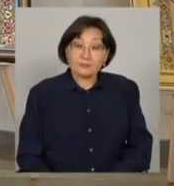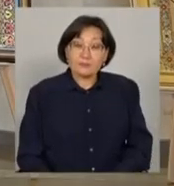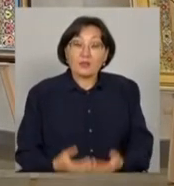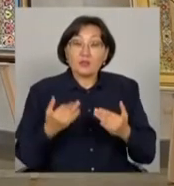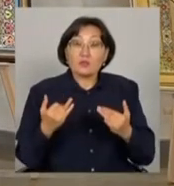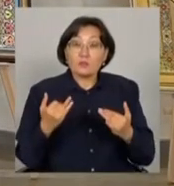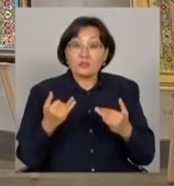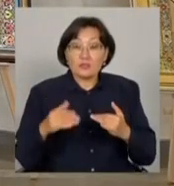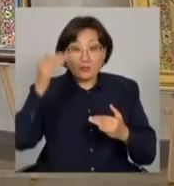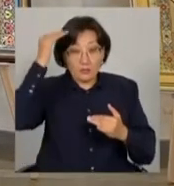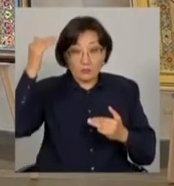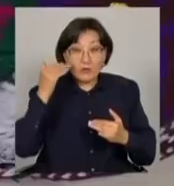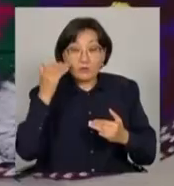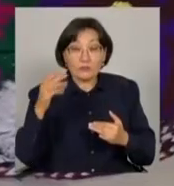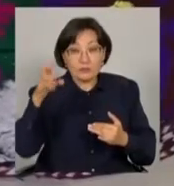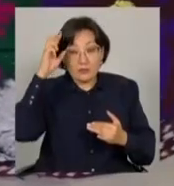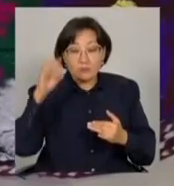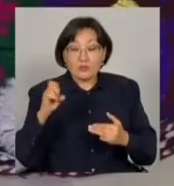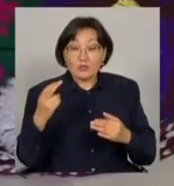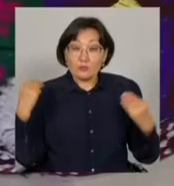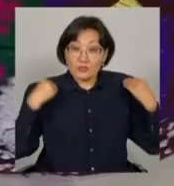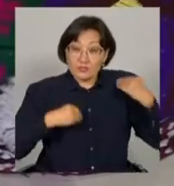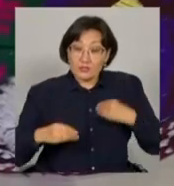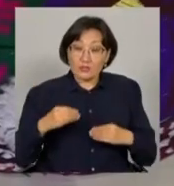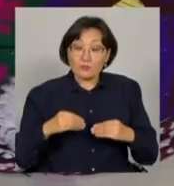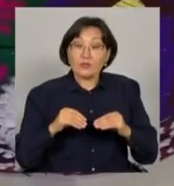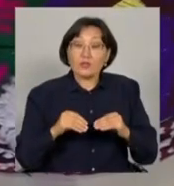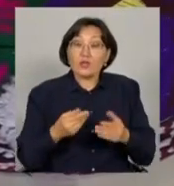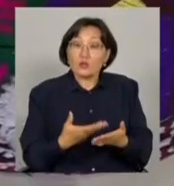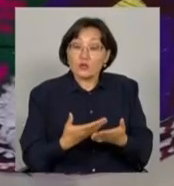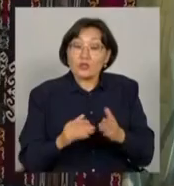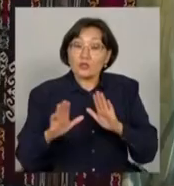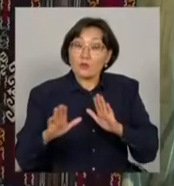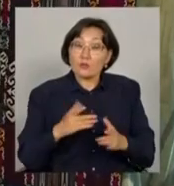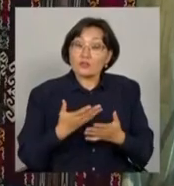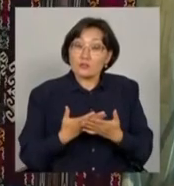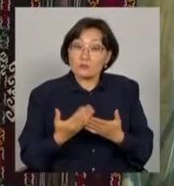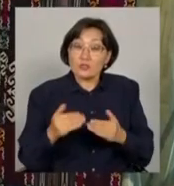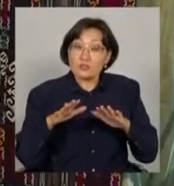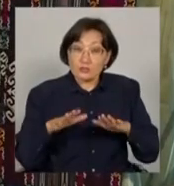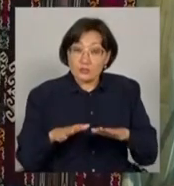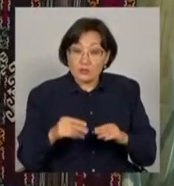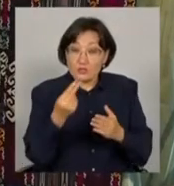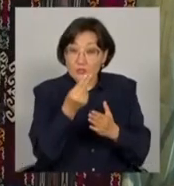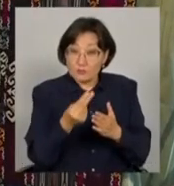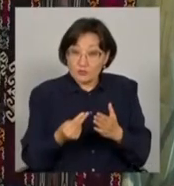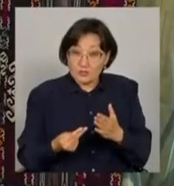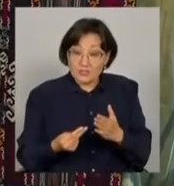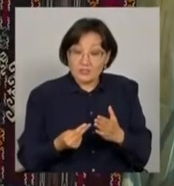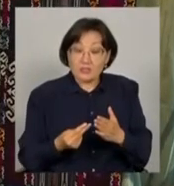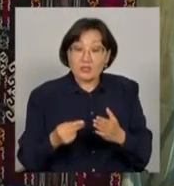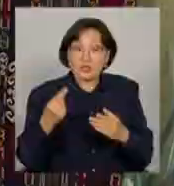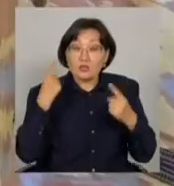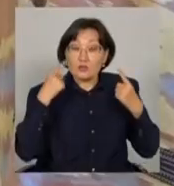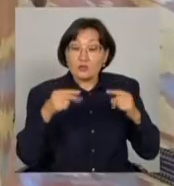Бүгін сондай-ақ тәжік ағайындардың ұлттық киімдері мен бұйымдары қойылған көрме ұйымдастырылды. Онда жергілікті суретшілердің